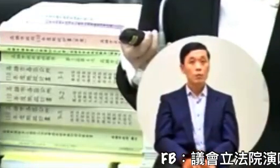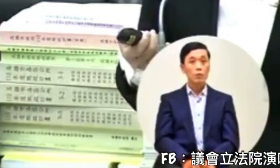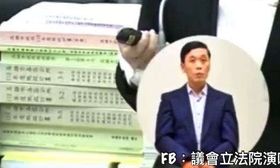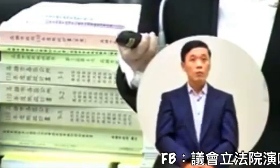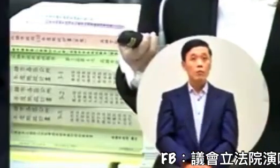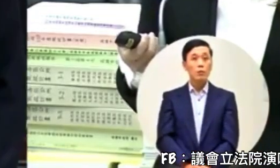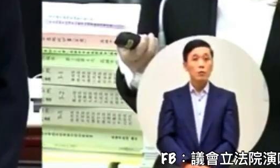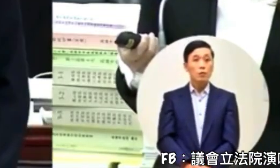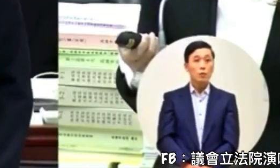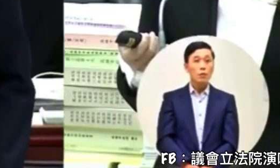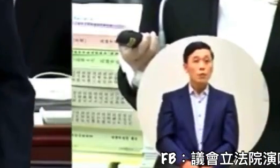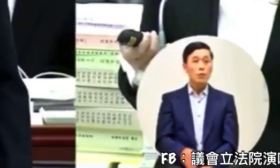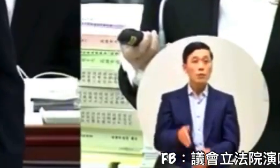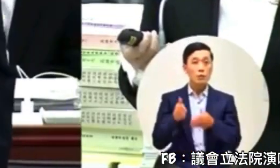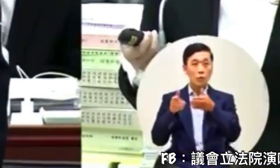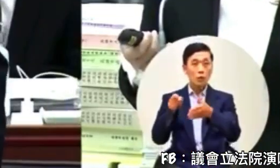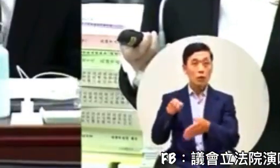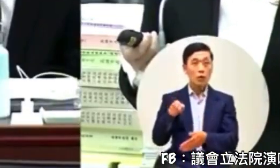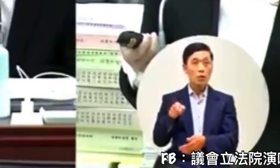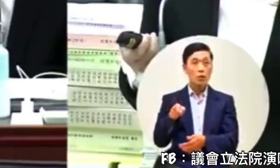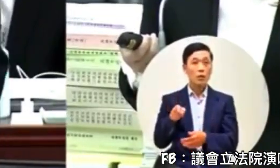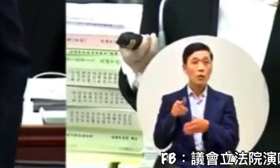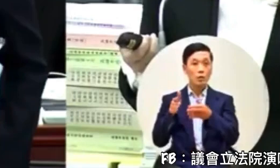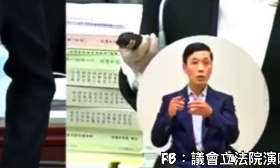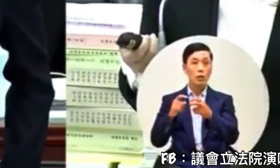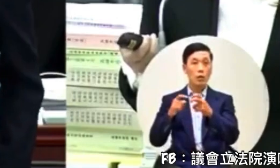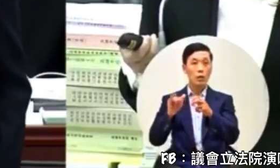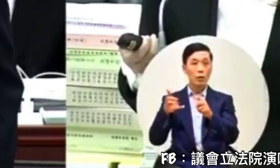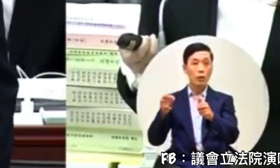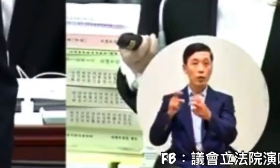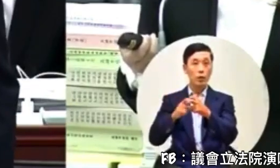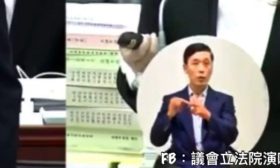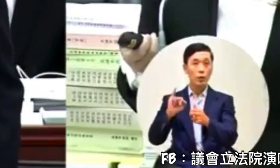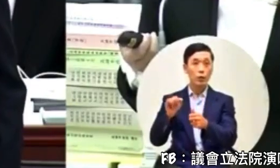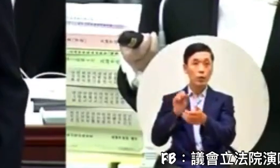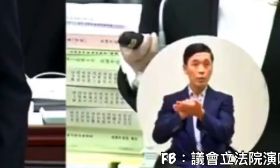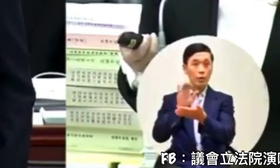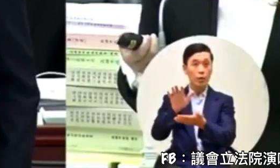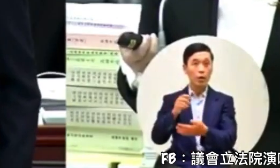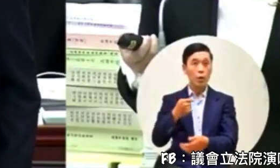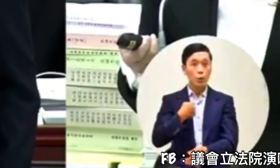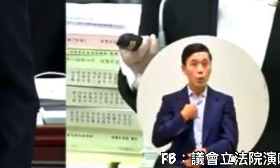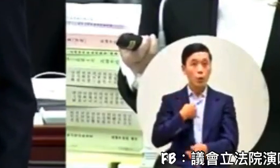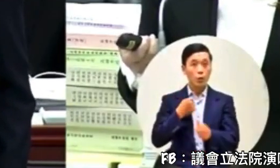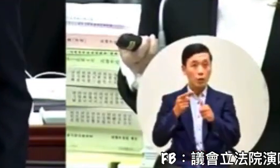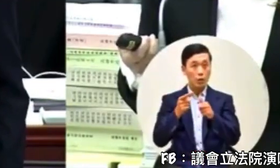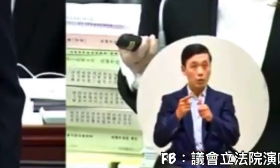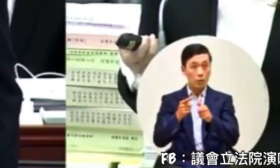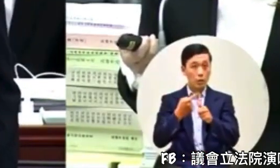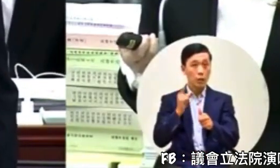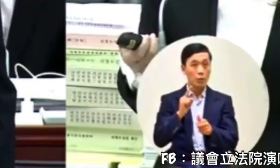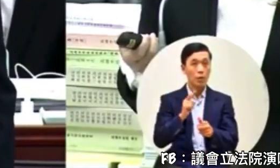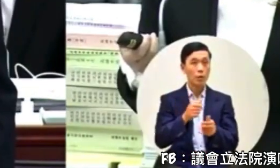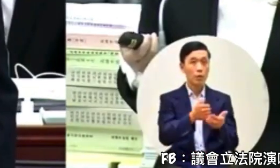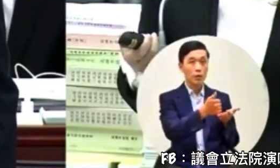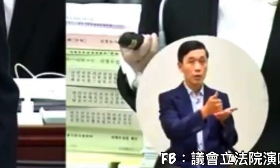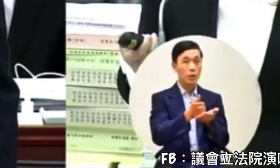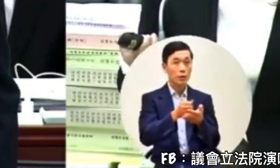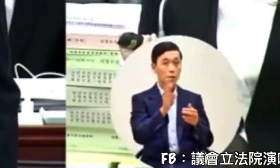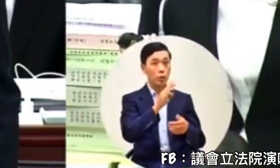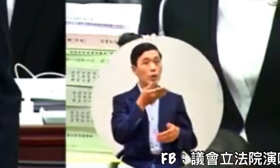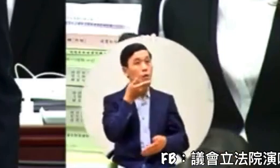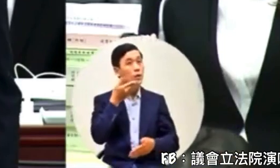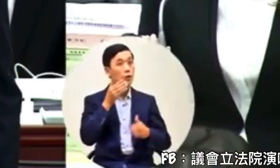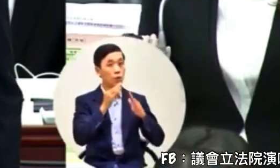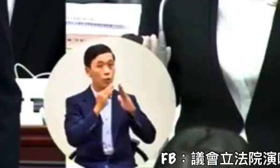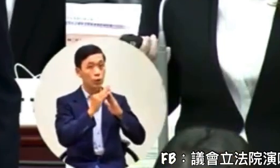这个、跟李议员报告，我先请我们水利局啊，能